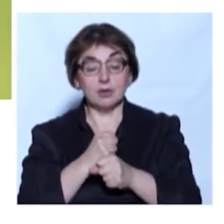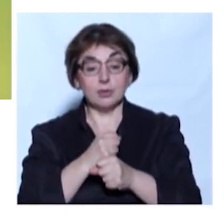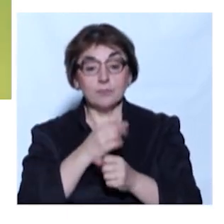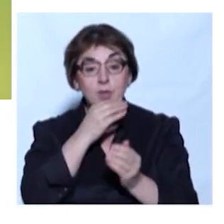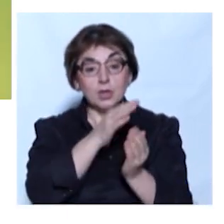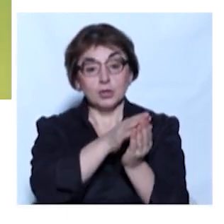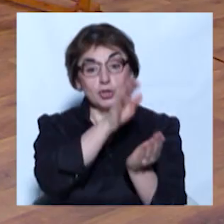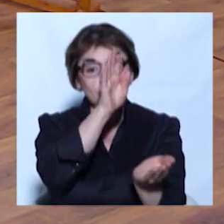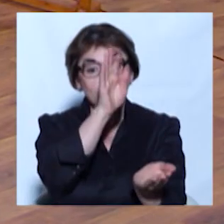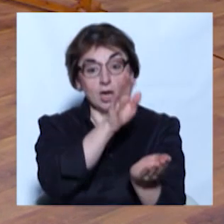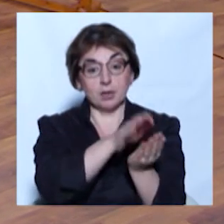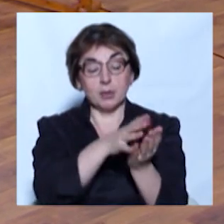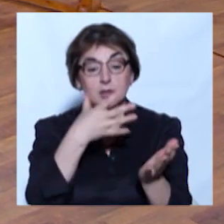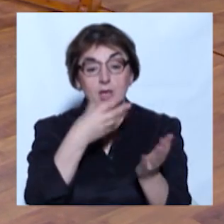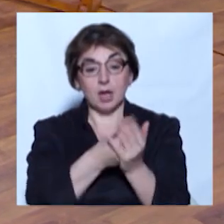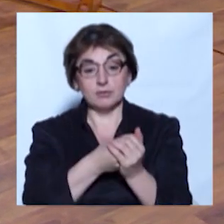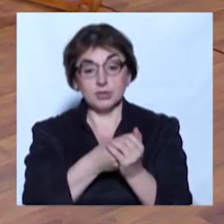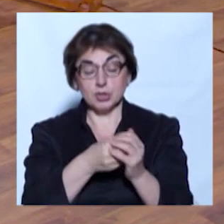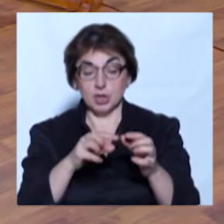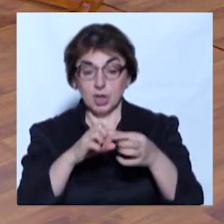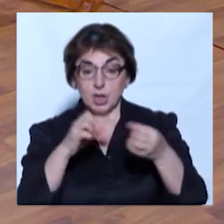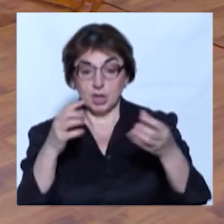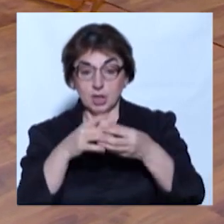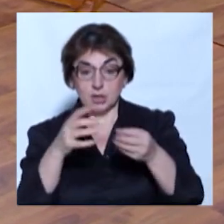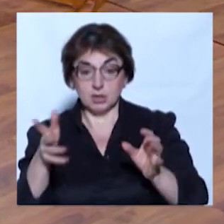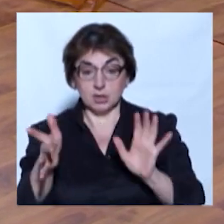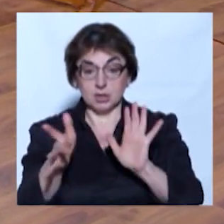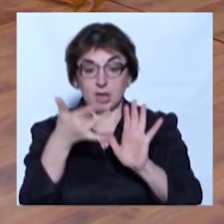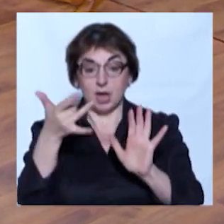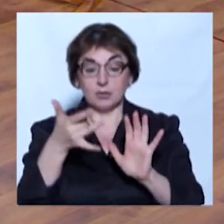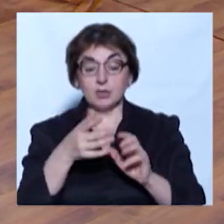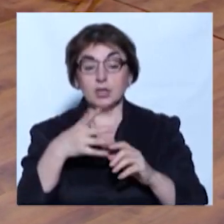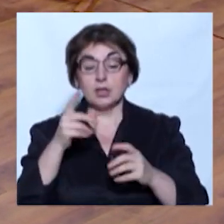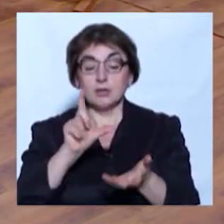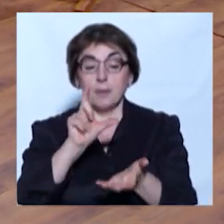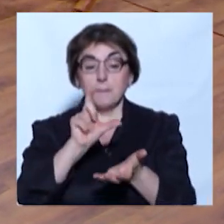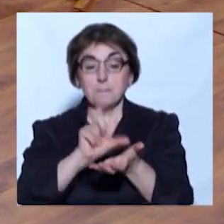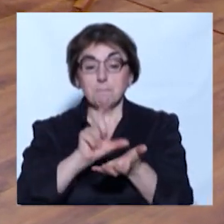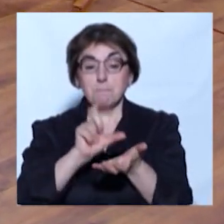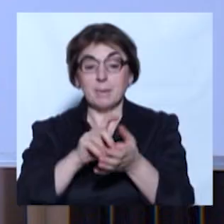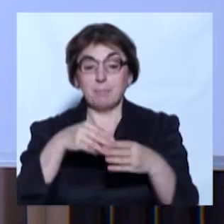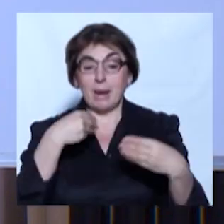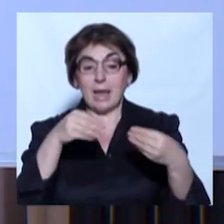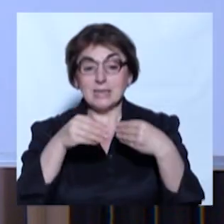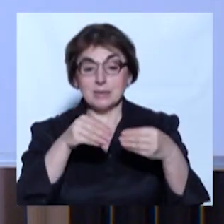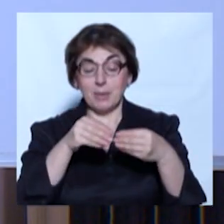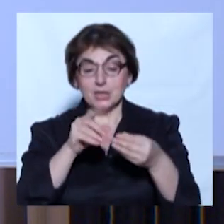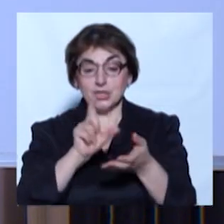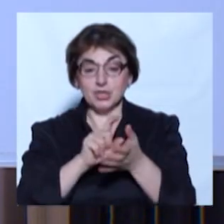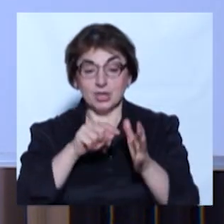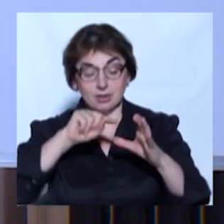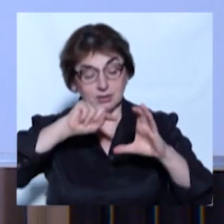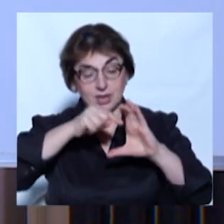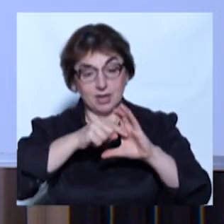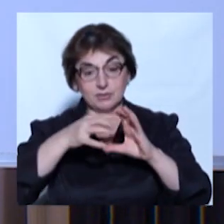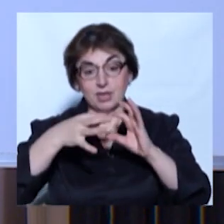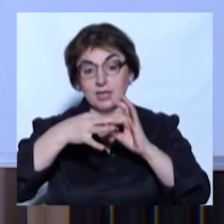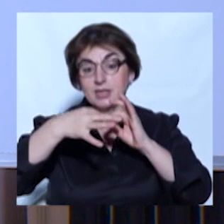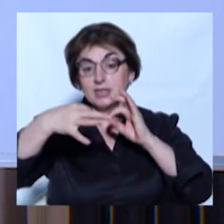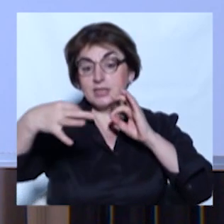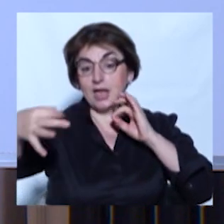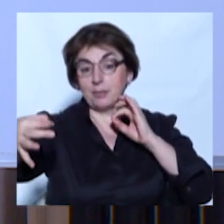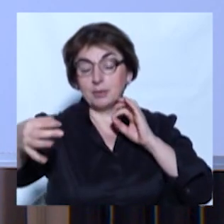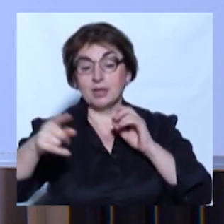ბასრი ბრჭყალებით გახვრიტა პლასტმასის ორი ჭიქა და მათ შორის ძაფი გააბა. ამის შემდეგ ნიანგ